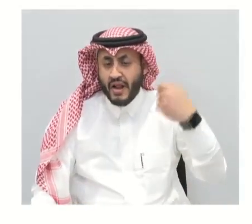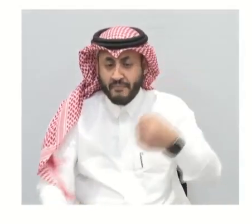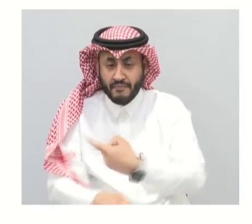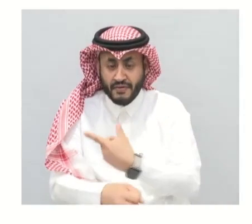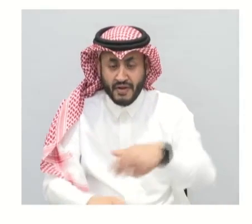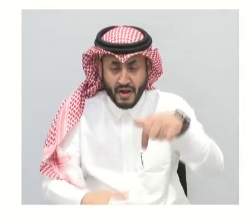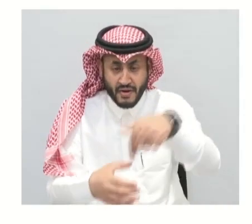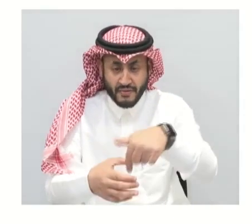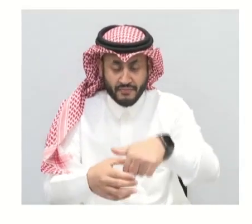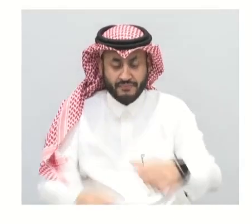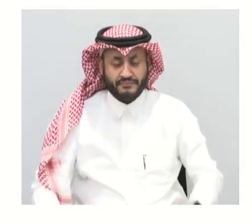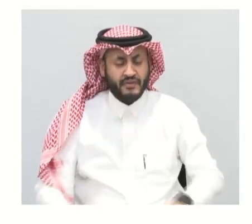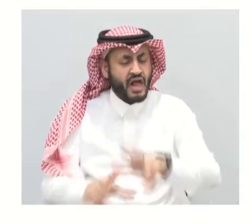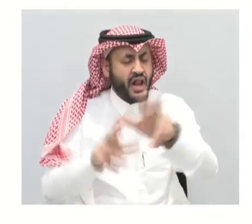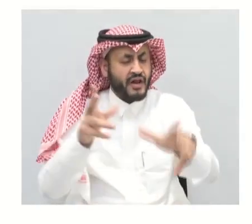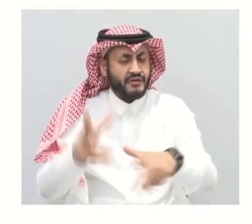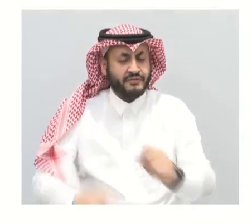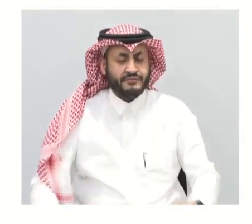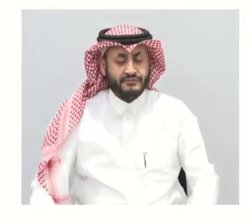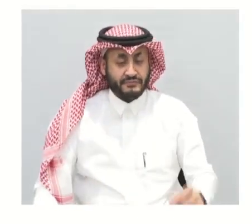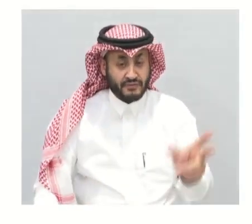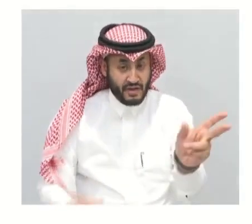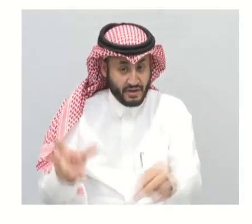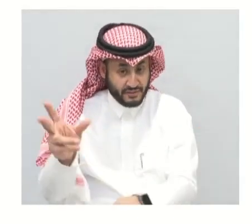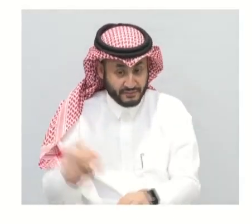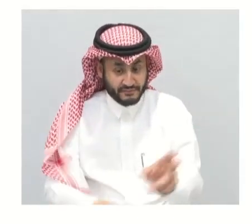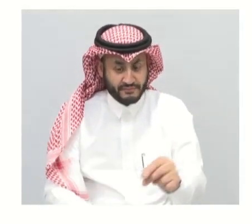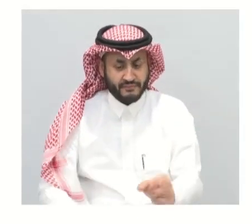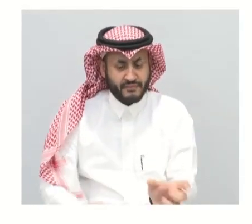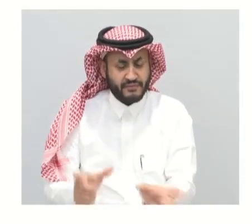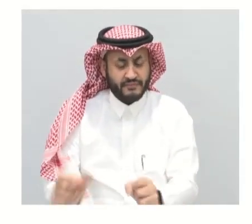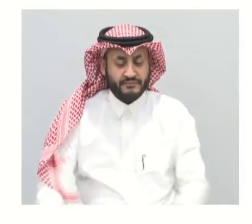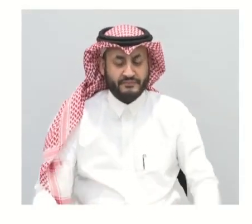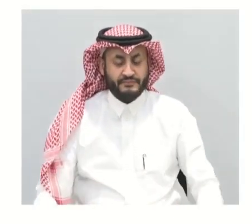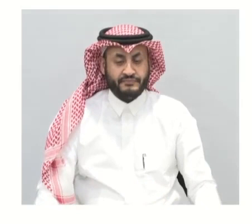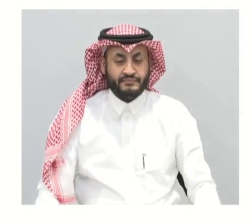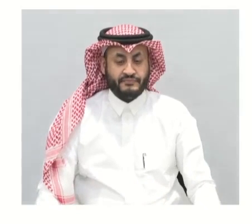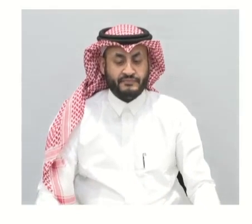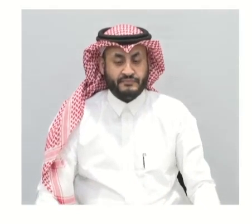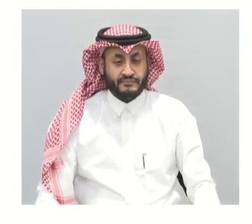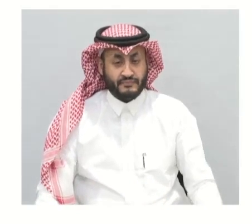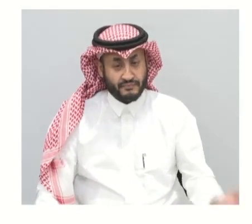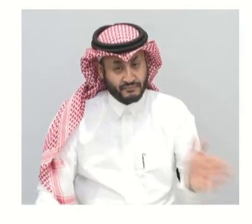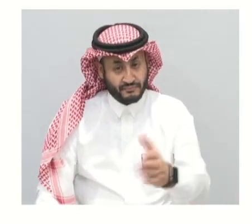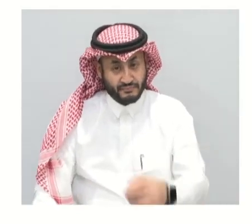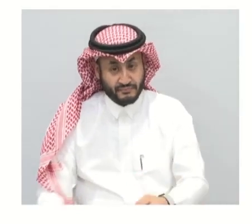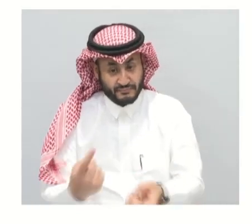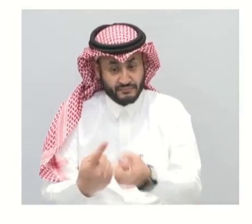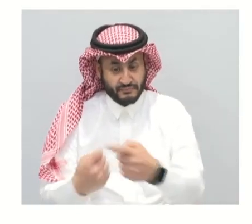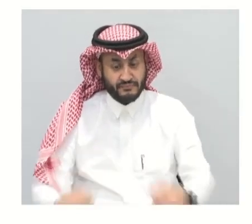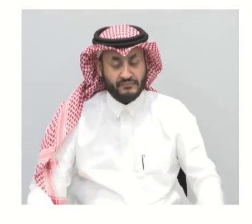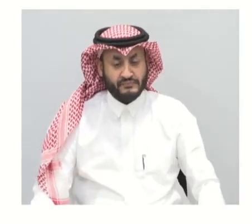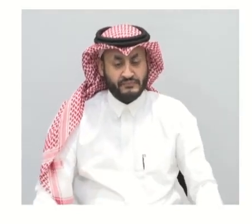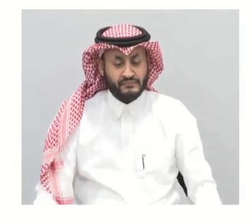الجوفيه جميع هذه المفردات نريد ان نضعها في المكان المناسب لها لنبدا بالمفرده الاولى